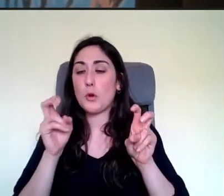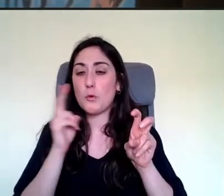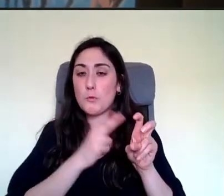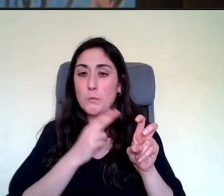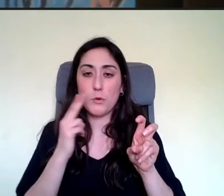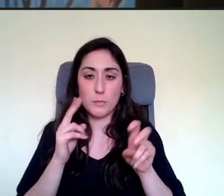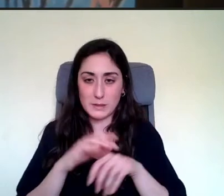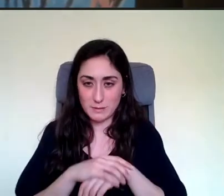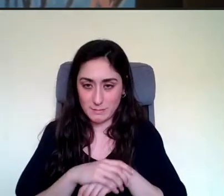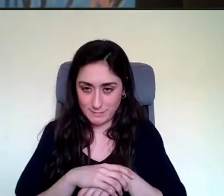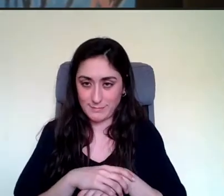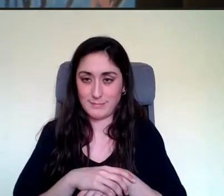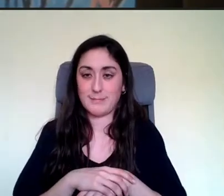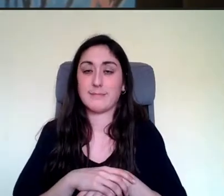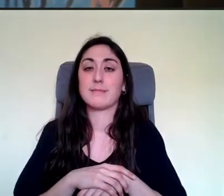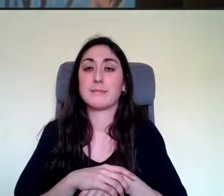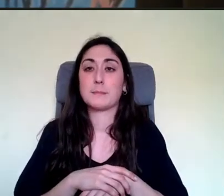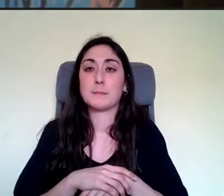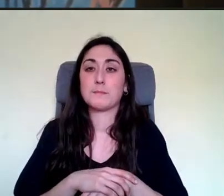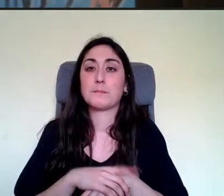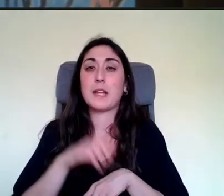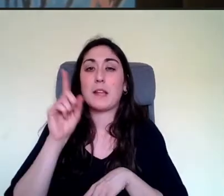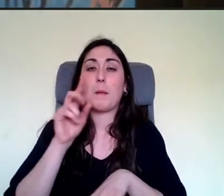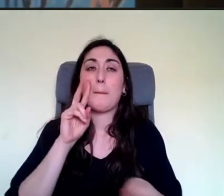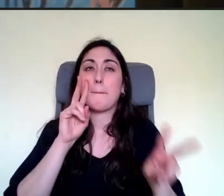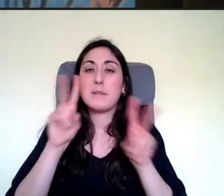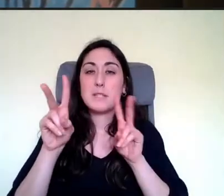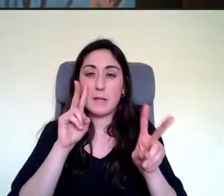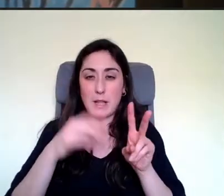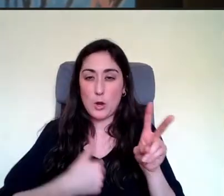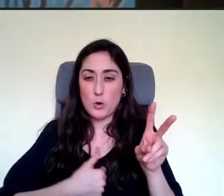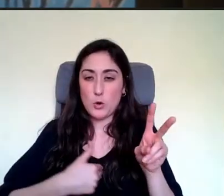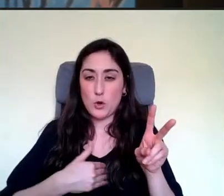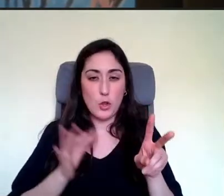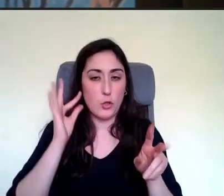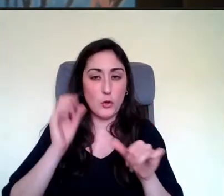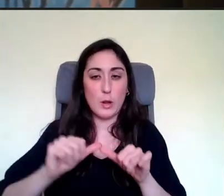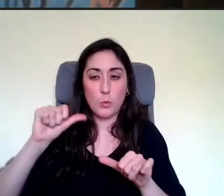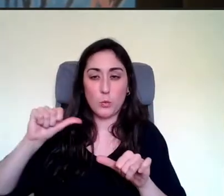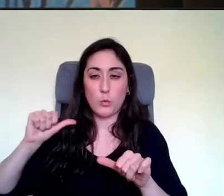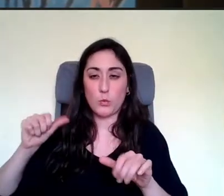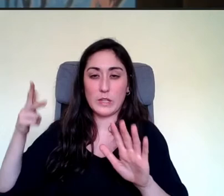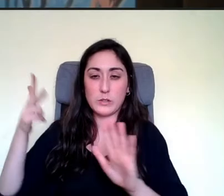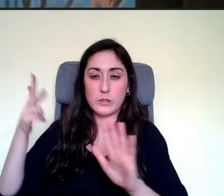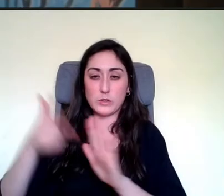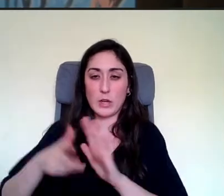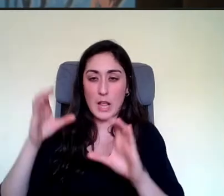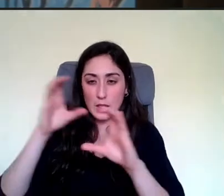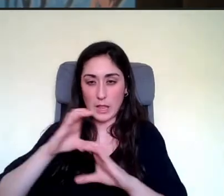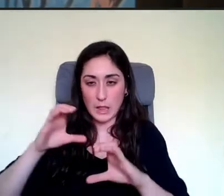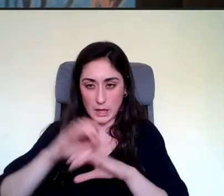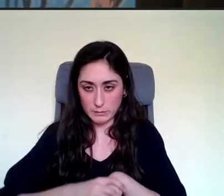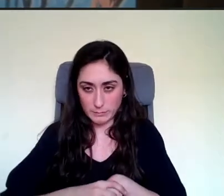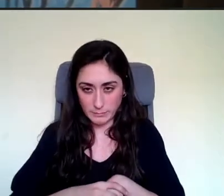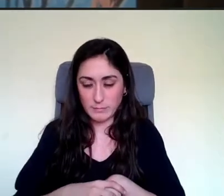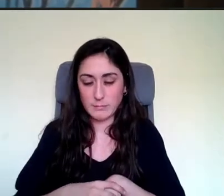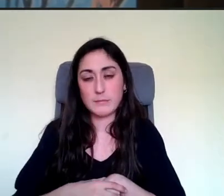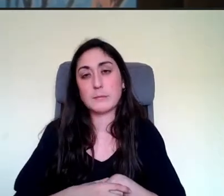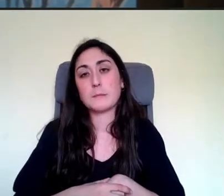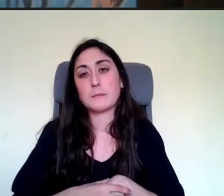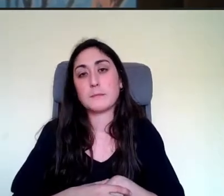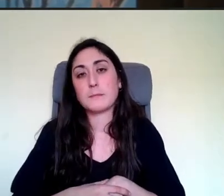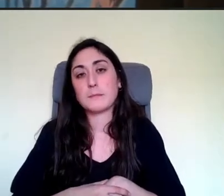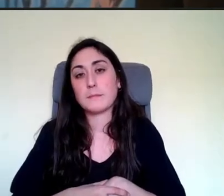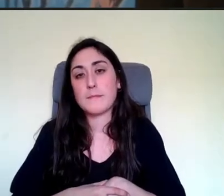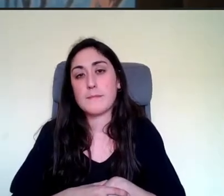repte: visibilitzar el paper de les dones en la història de la ciència i crear noves vocacions en les noies i en els nois